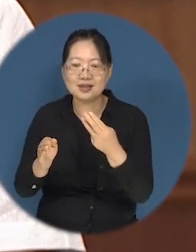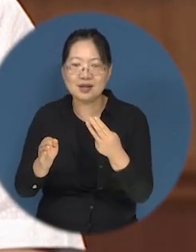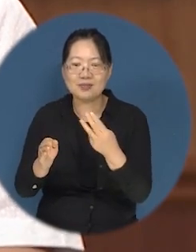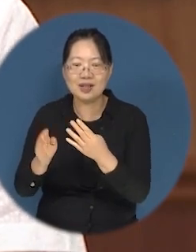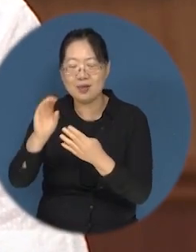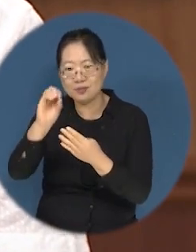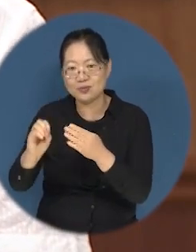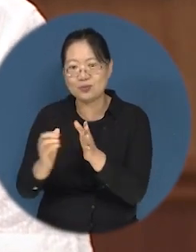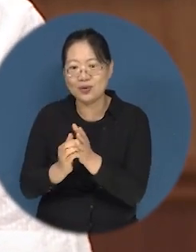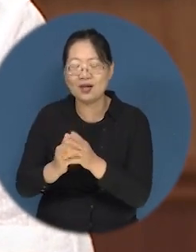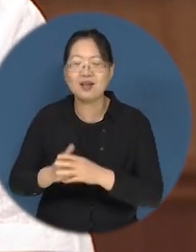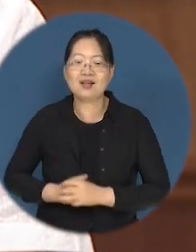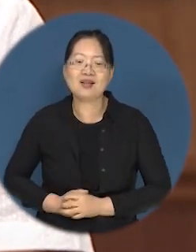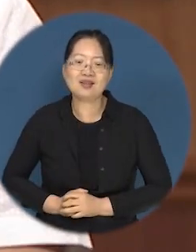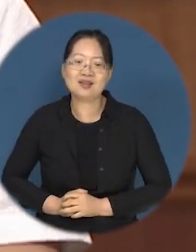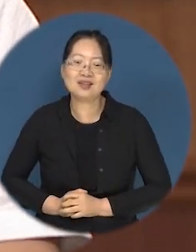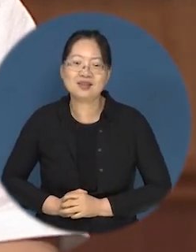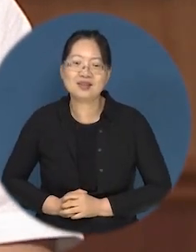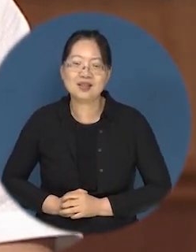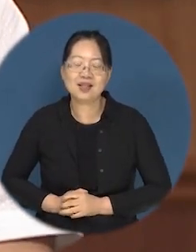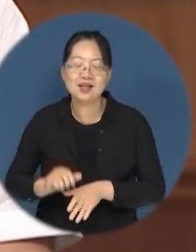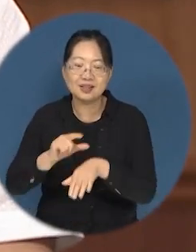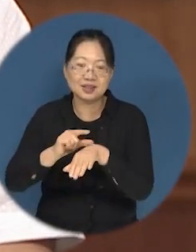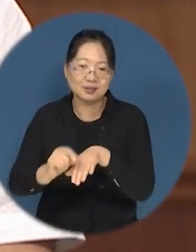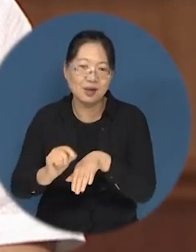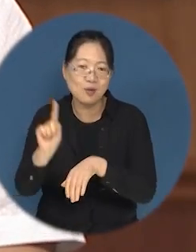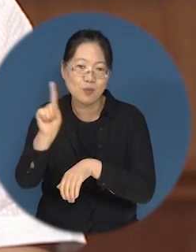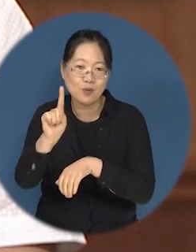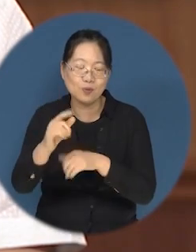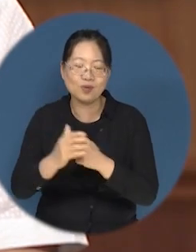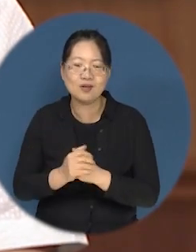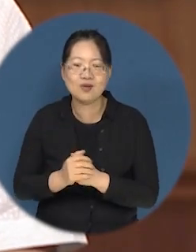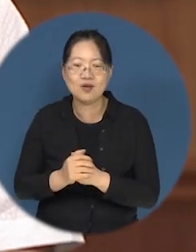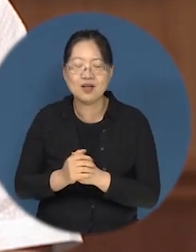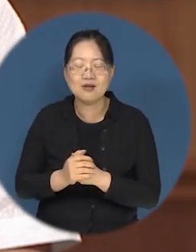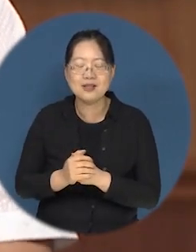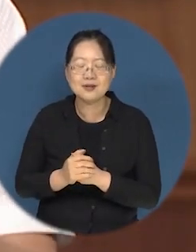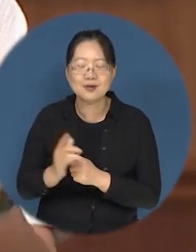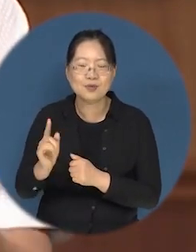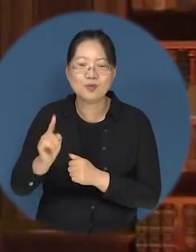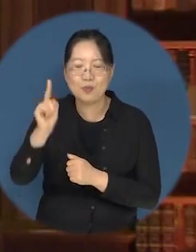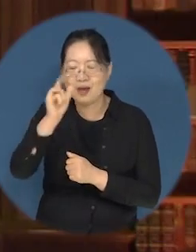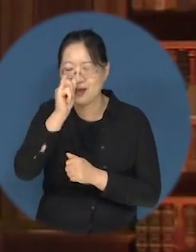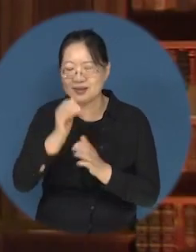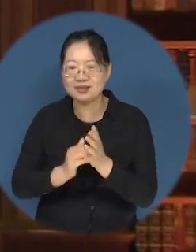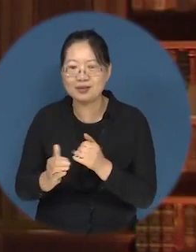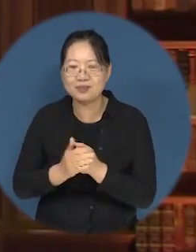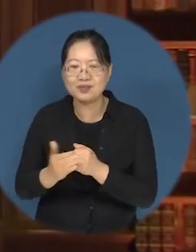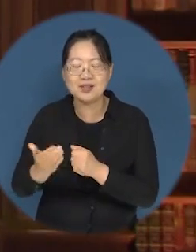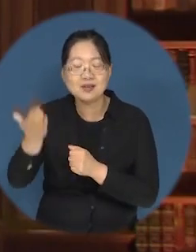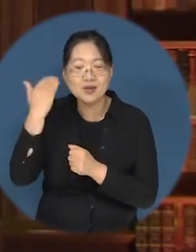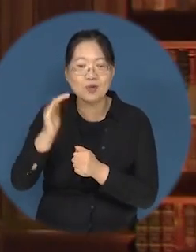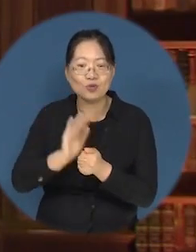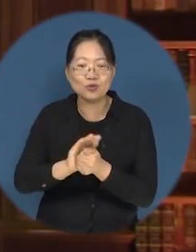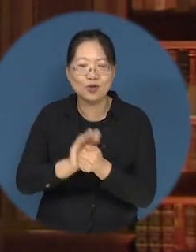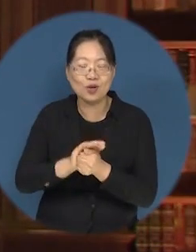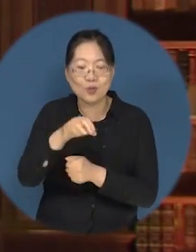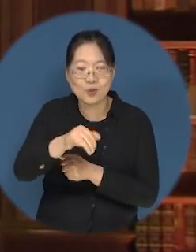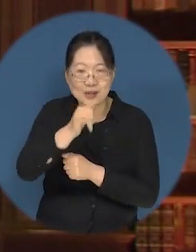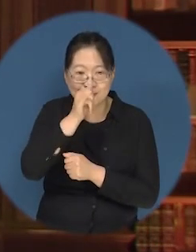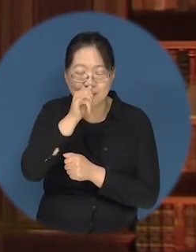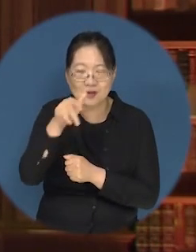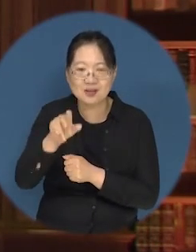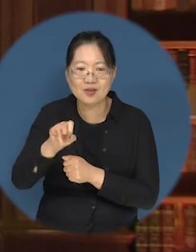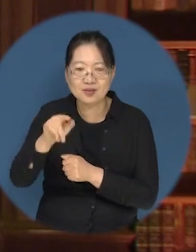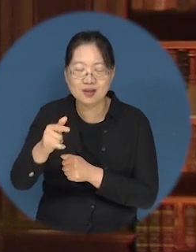안 되거든요. 그런데 이제 예를 들어서 이제 그 지방으로 갈수록 그 굉장히 높아집니다. 그래서 전에 제가 이제 그 후원하는 곳이 있는데 그